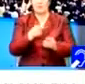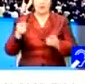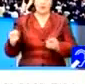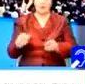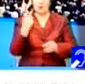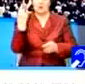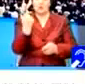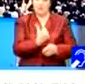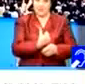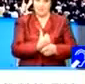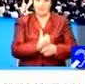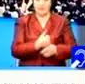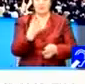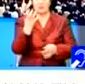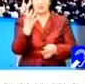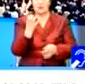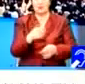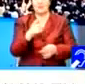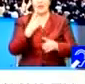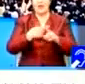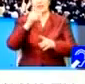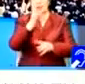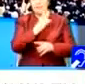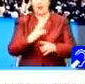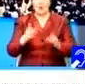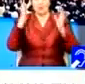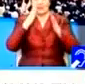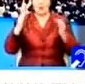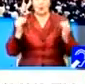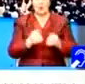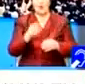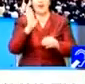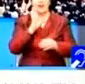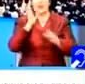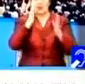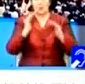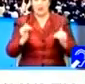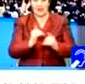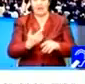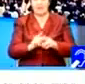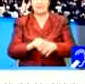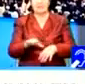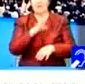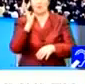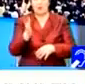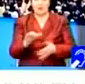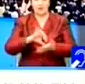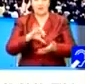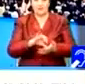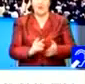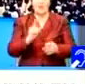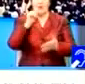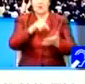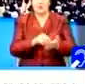încă 2 săptămâni. Peste 500 de preoți, călugări și călugărițe vor participa la slujbă. Suveranul pontif va ajunge